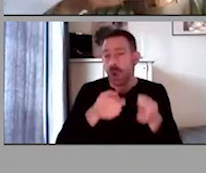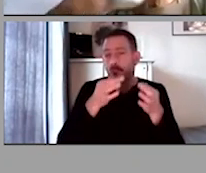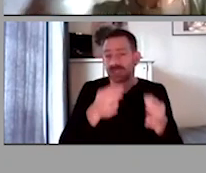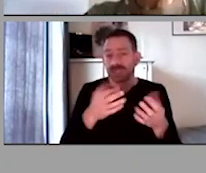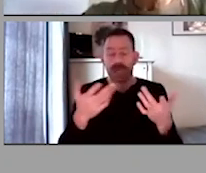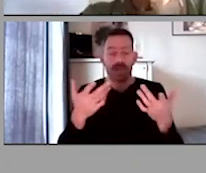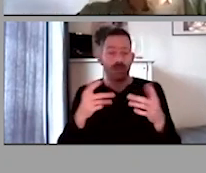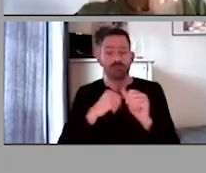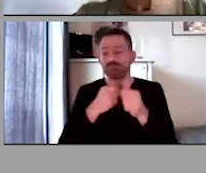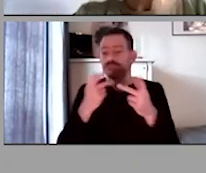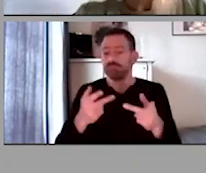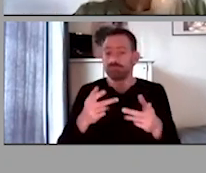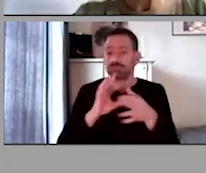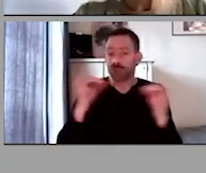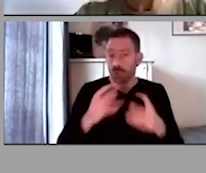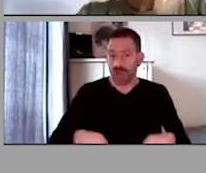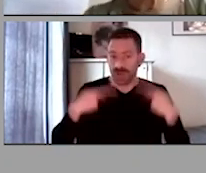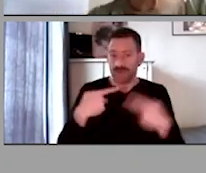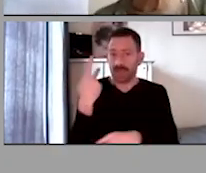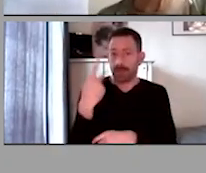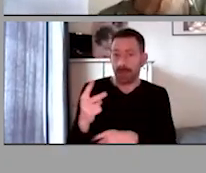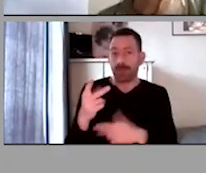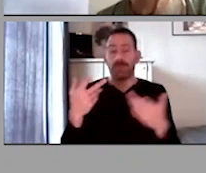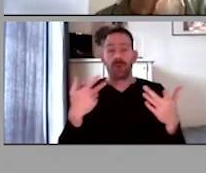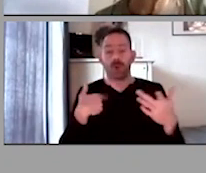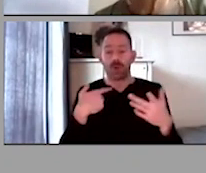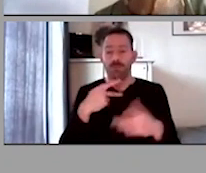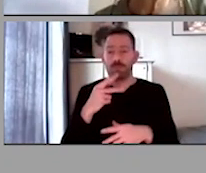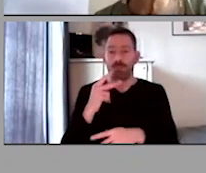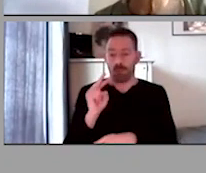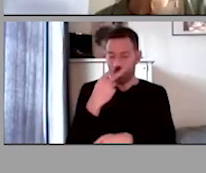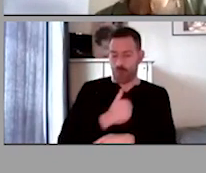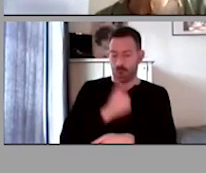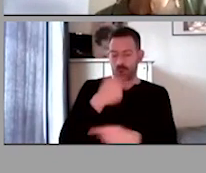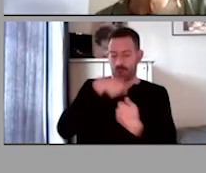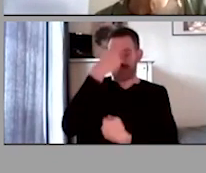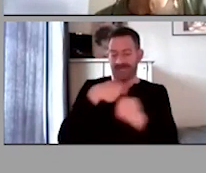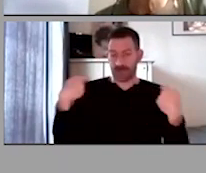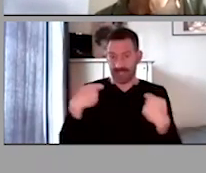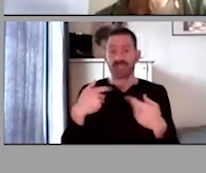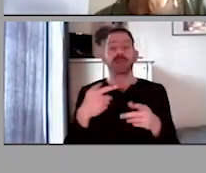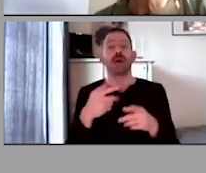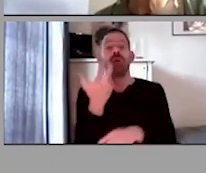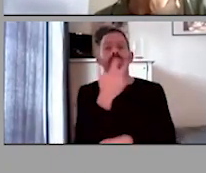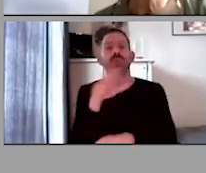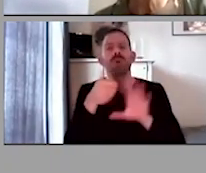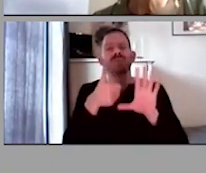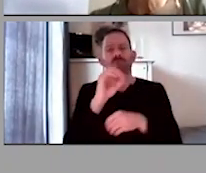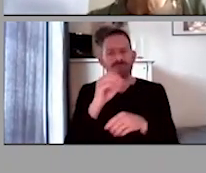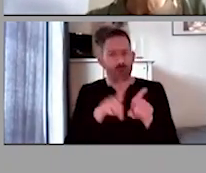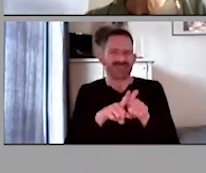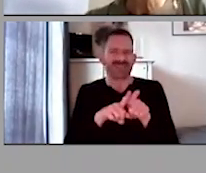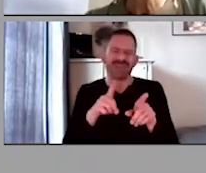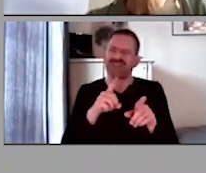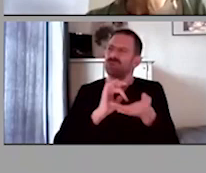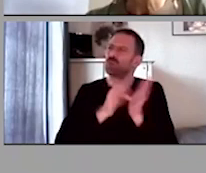vie, les autodiagnostics, le 360, mais 360, on ne l'utilise pas forcément dans toutes les situations, parce